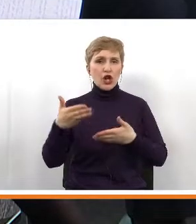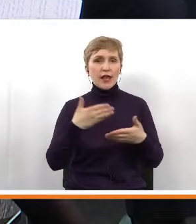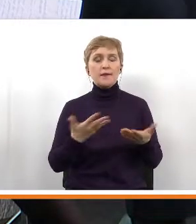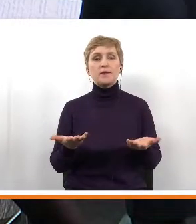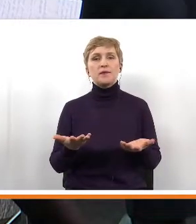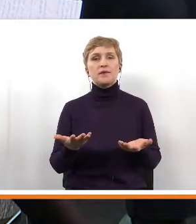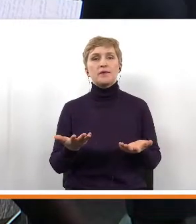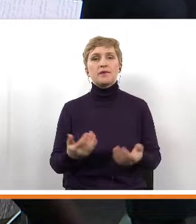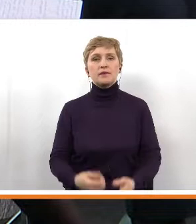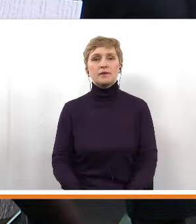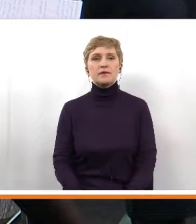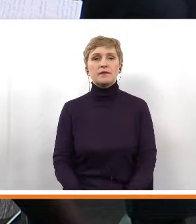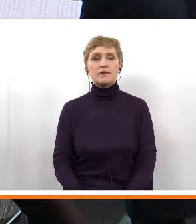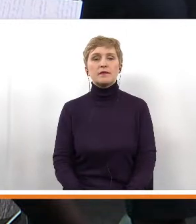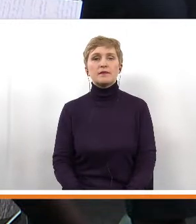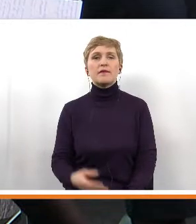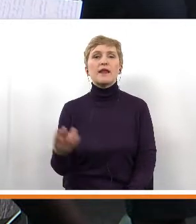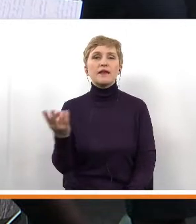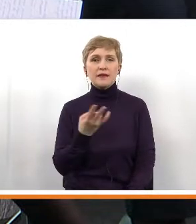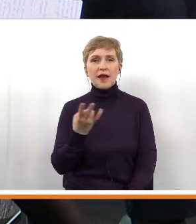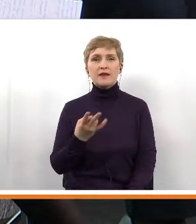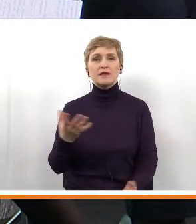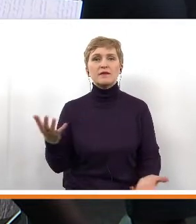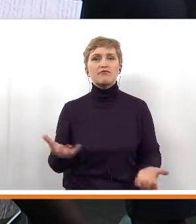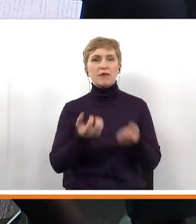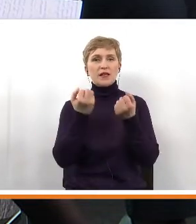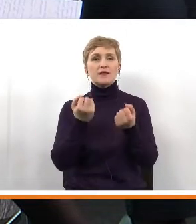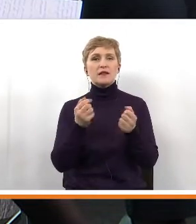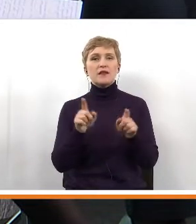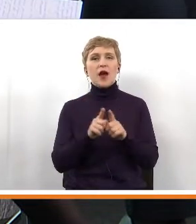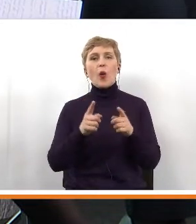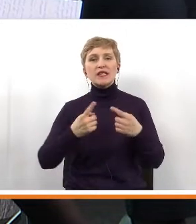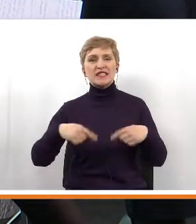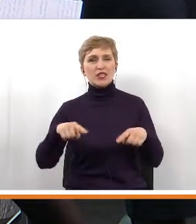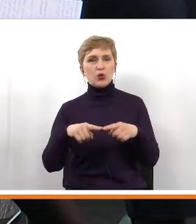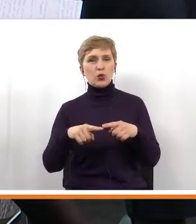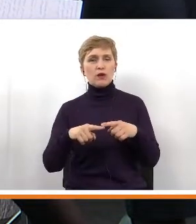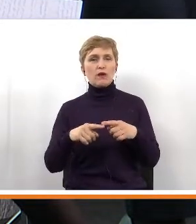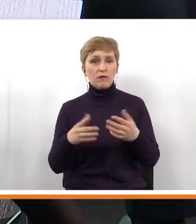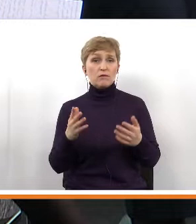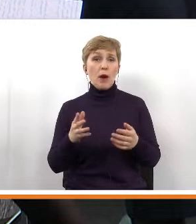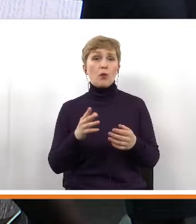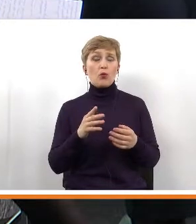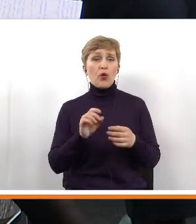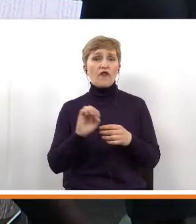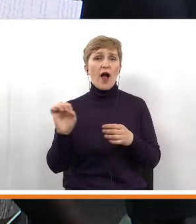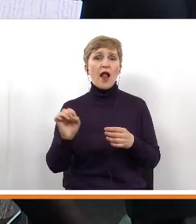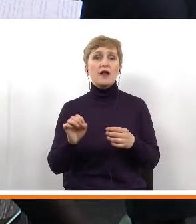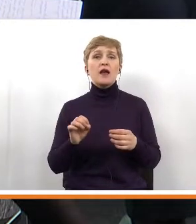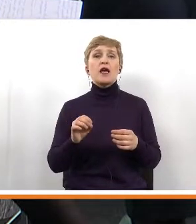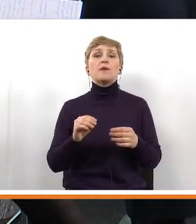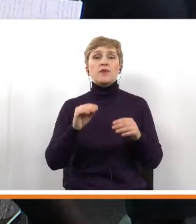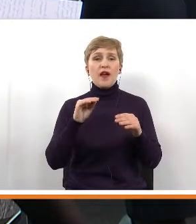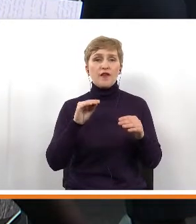как бы надо спасать такой институт, ну вот прям буквально, да, как фонды целевого капитала,